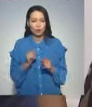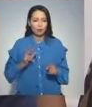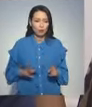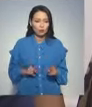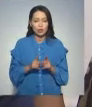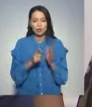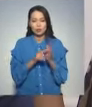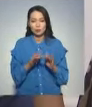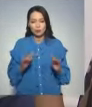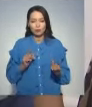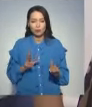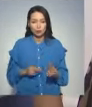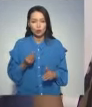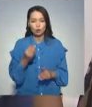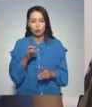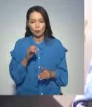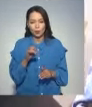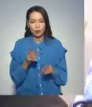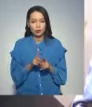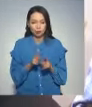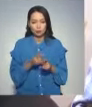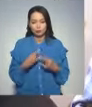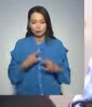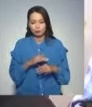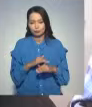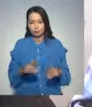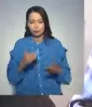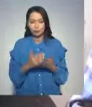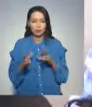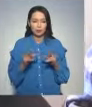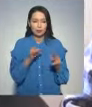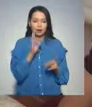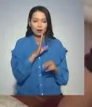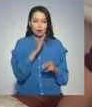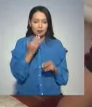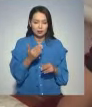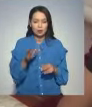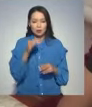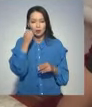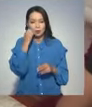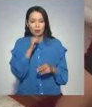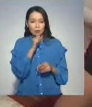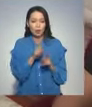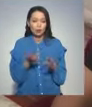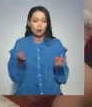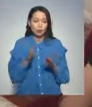баладан немере сүйіп, шөберенің қолынан су ішіп отыр. Өсіп өнген берекелі әулет қариялардың батасымен көгеріп